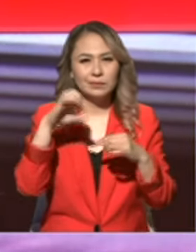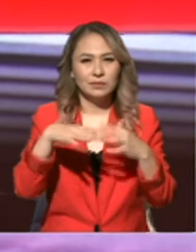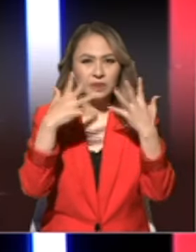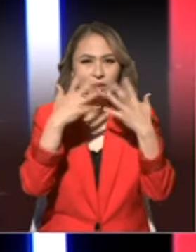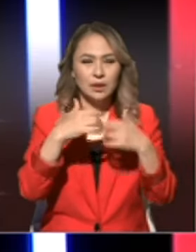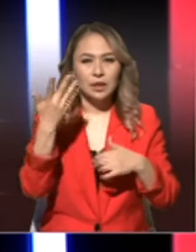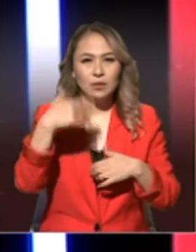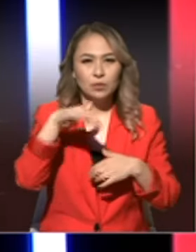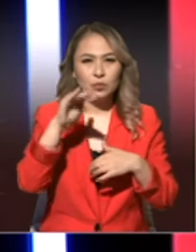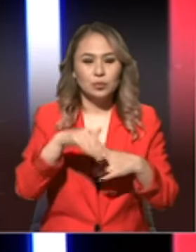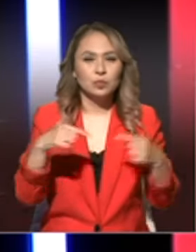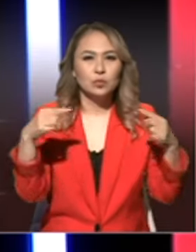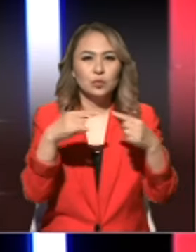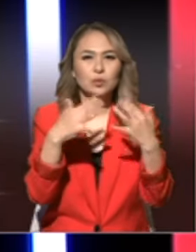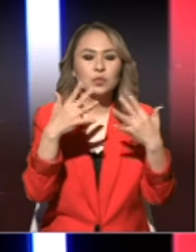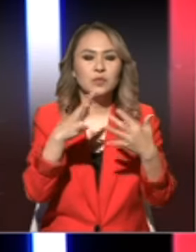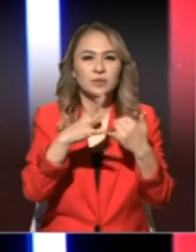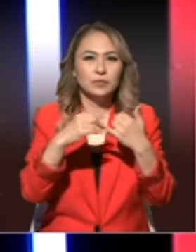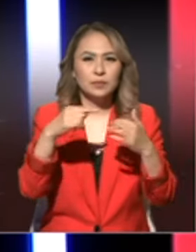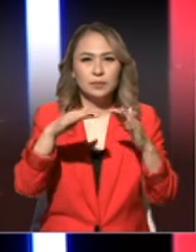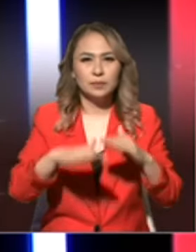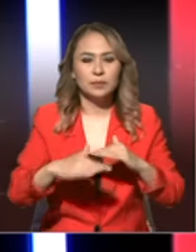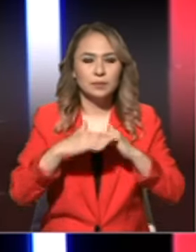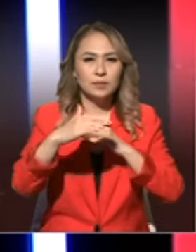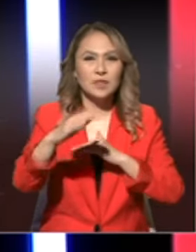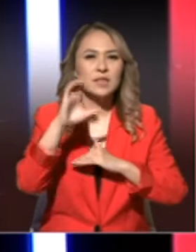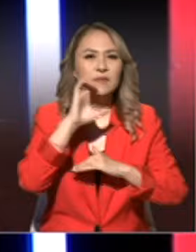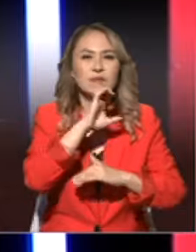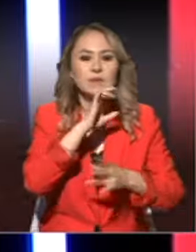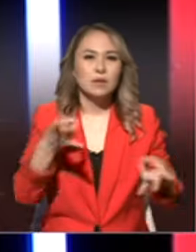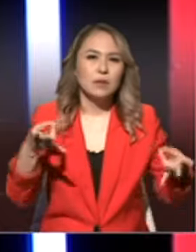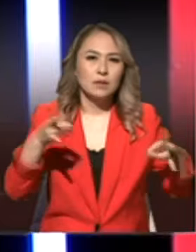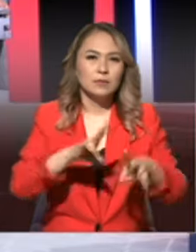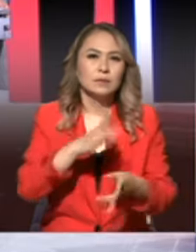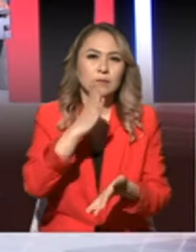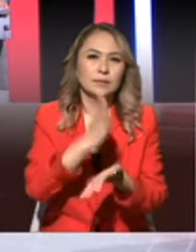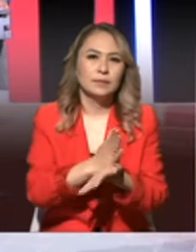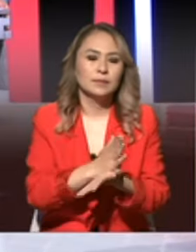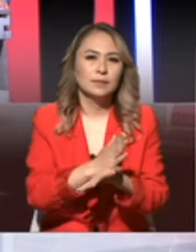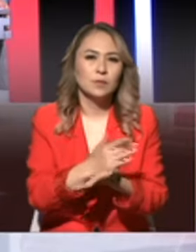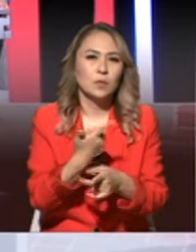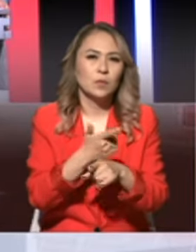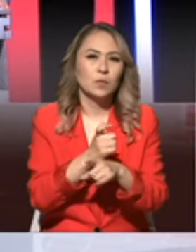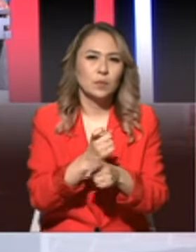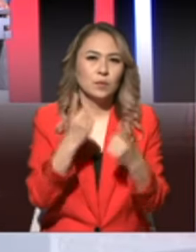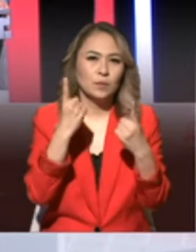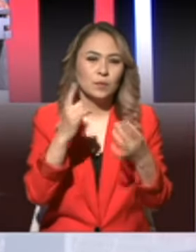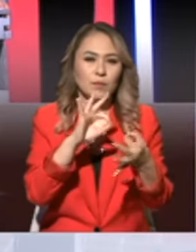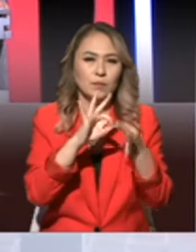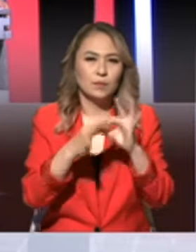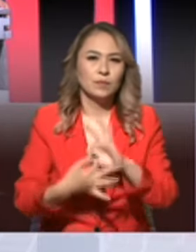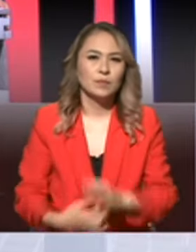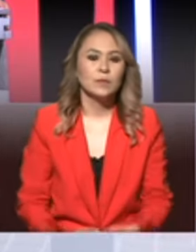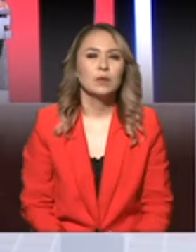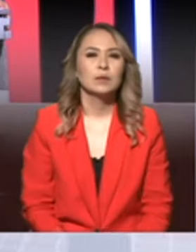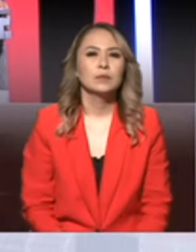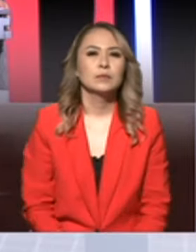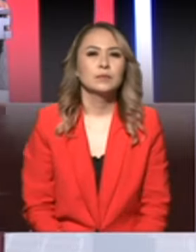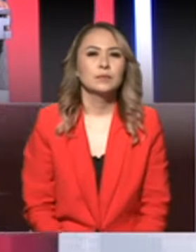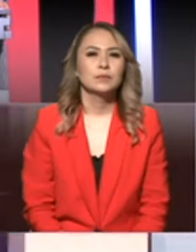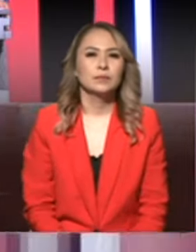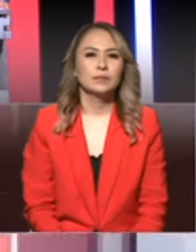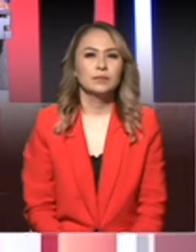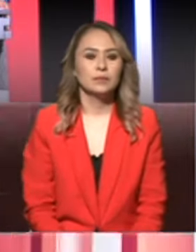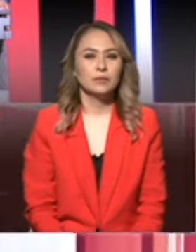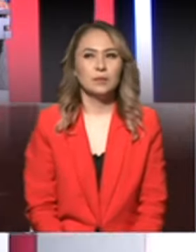мың адамның қаншасы жерсініп сол қалпы сол солтүстікте қалды деген сұрақ менше өзекті сияқты. Қалай ойлайсыздар?